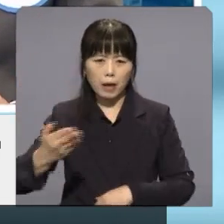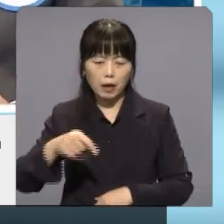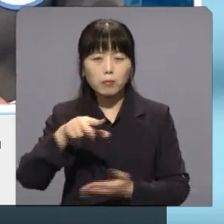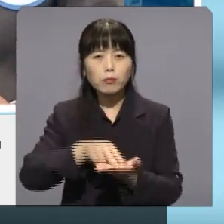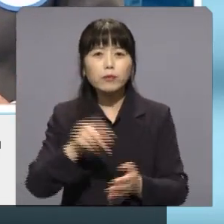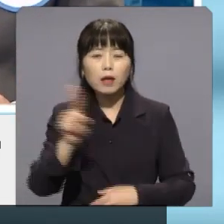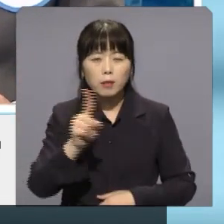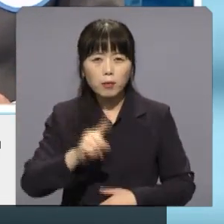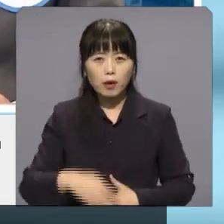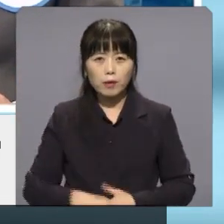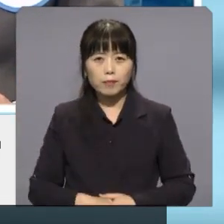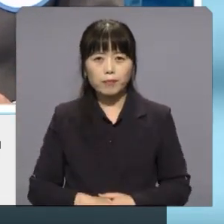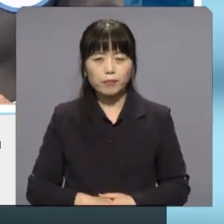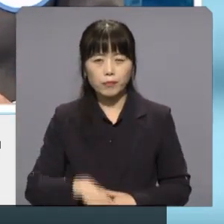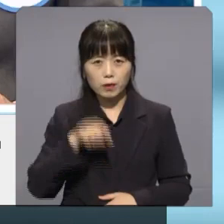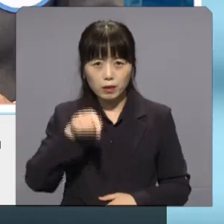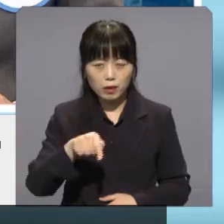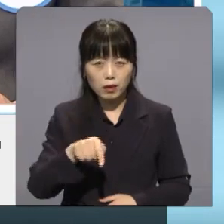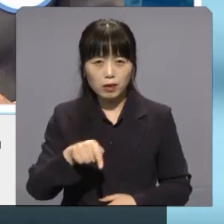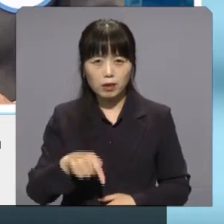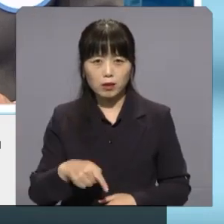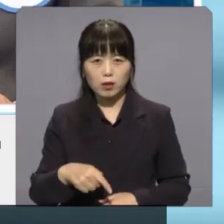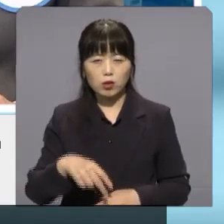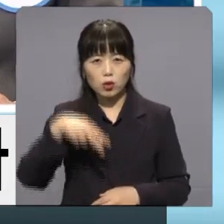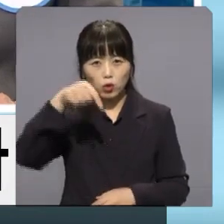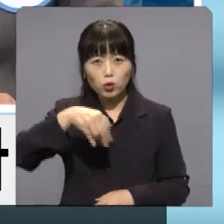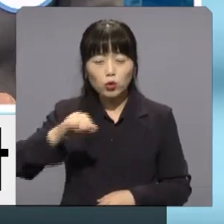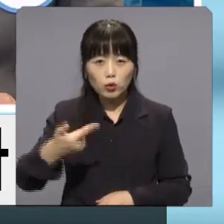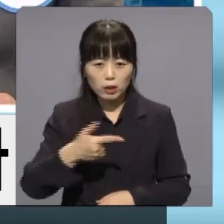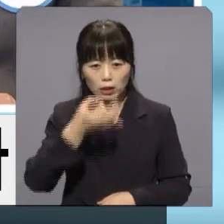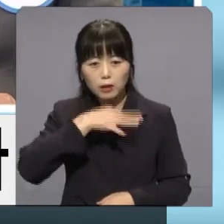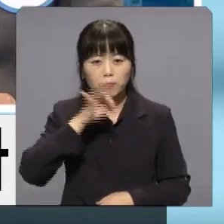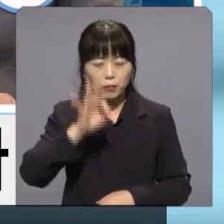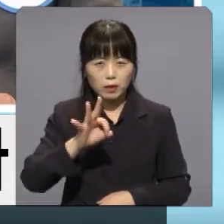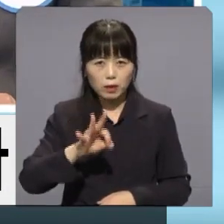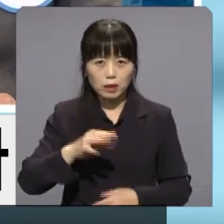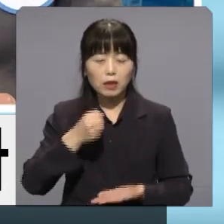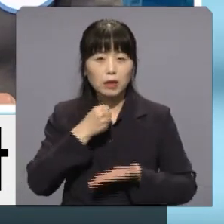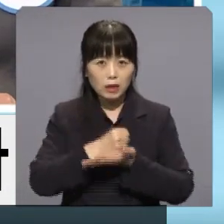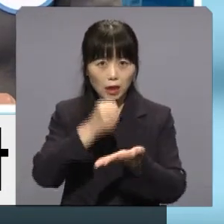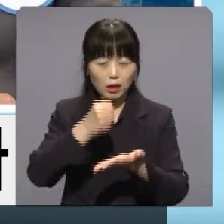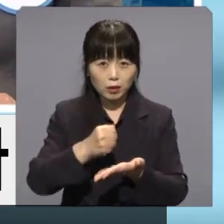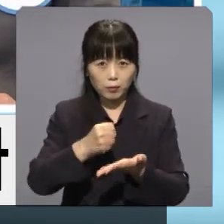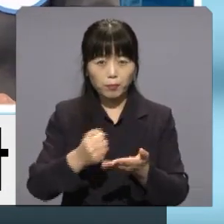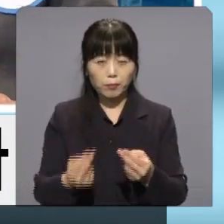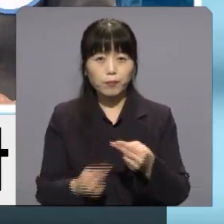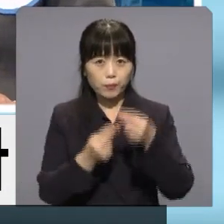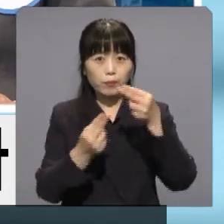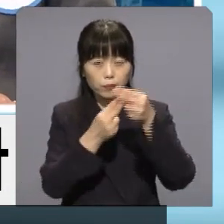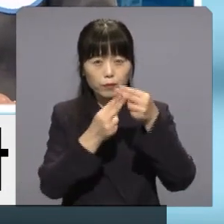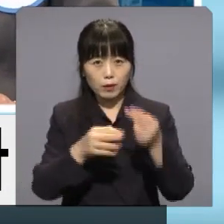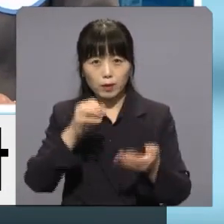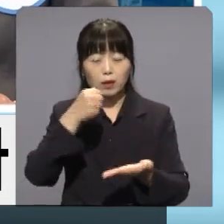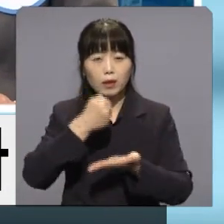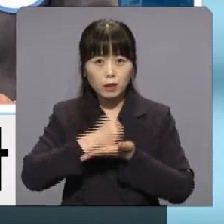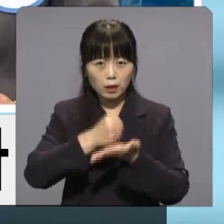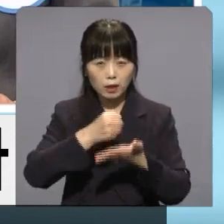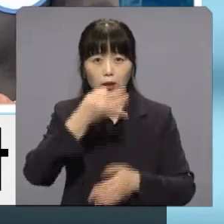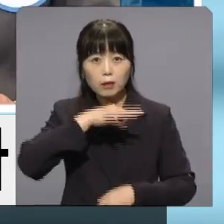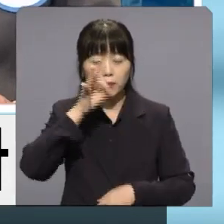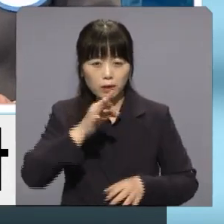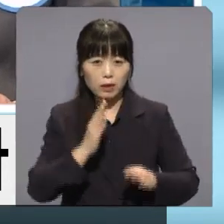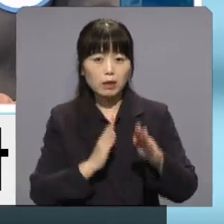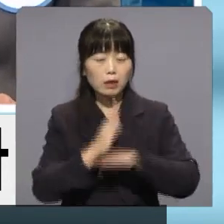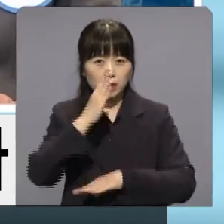있죠 사실은 이런 어떤 그 수심 금 은행들이 이제 예금이나 적금 뭐 은행채 라든지 뭐 이런걸 발아가 에서 없는 그 수심 궁리 이상